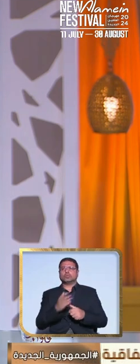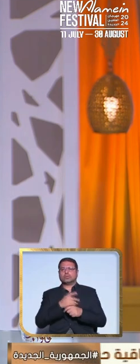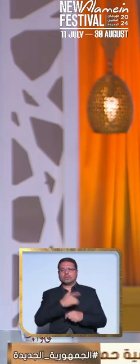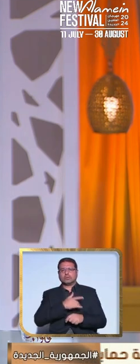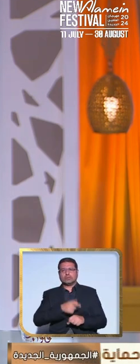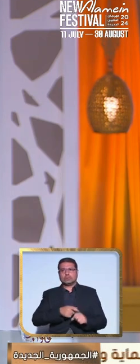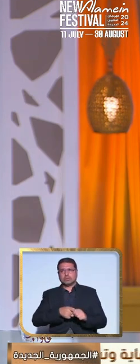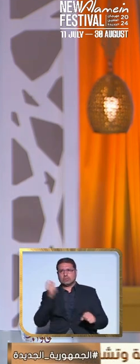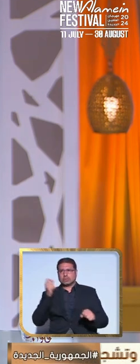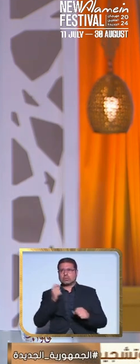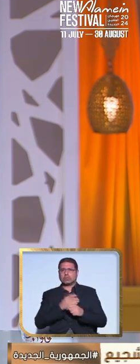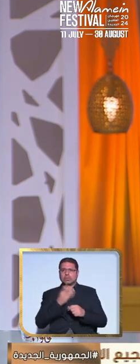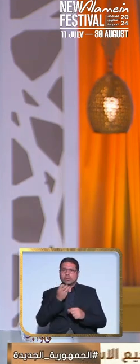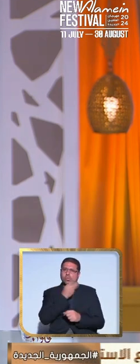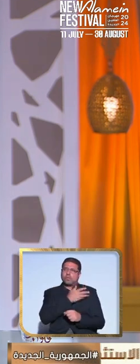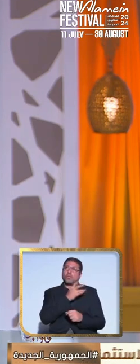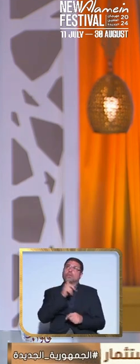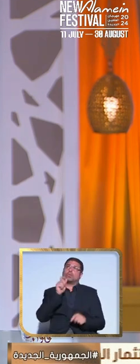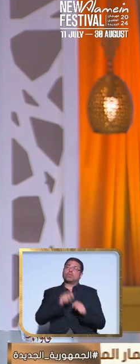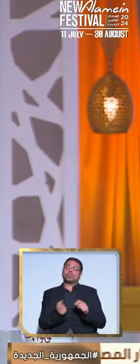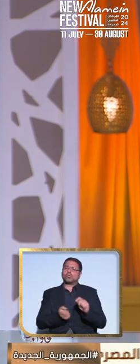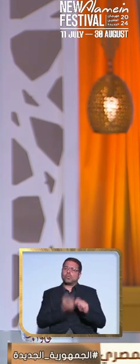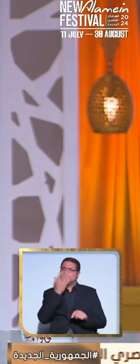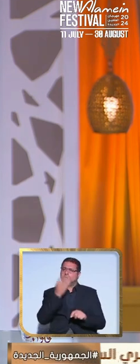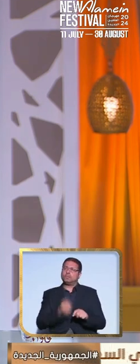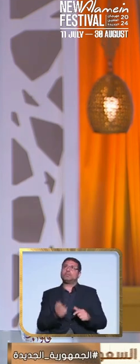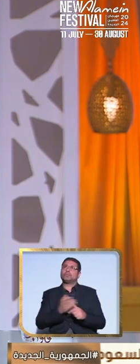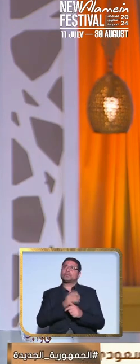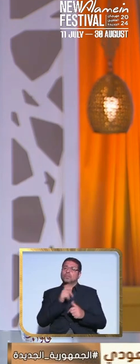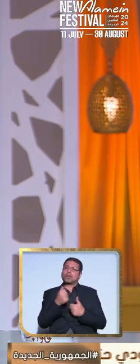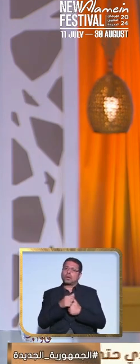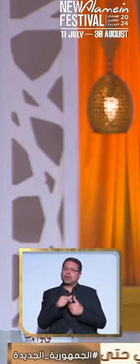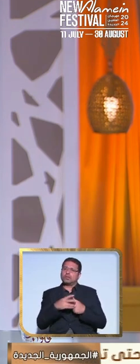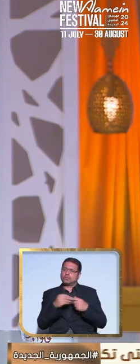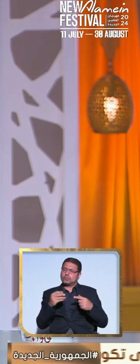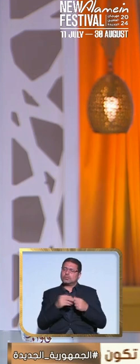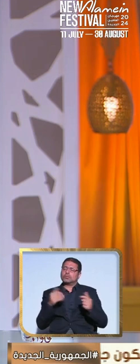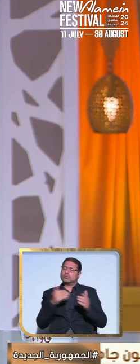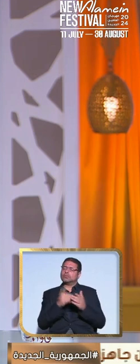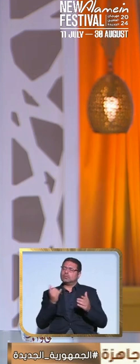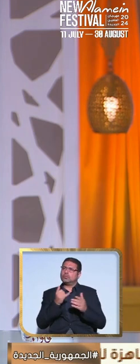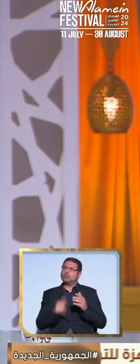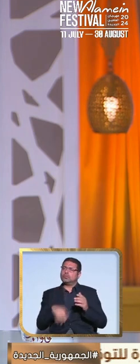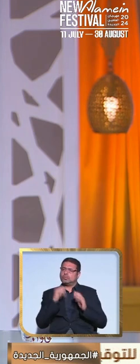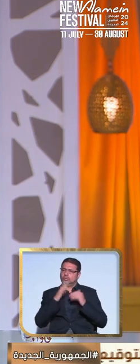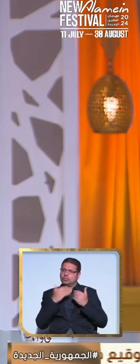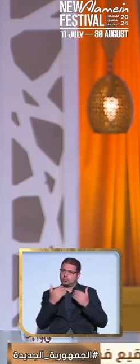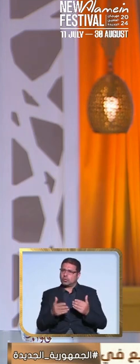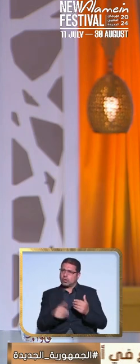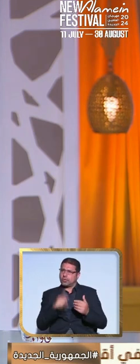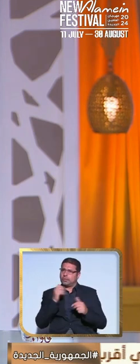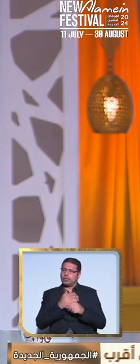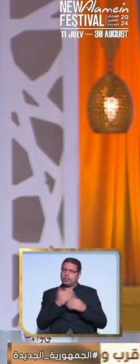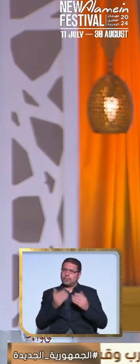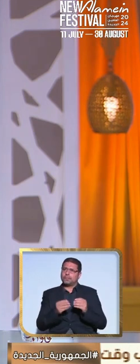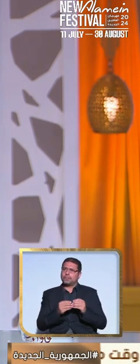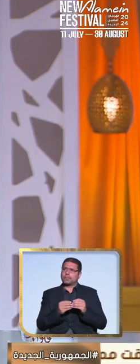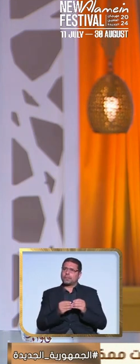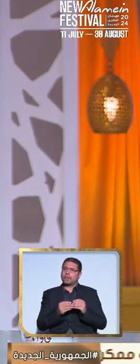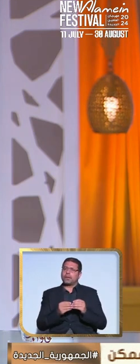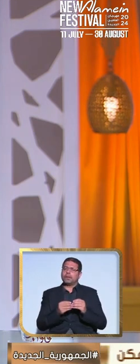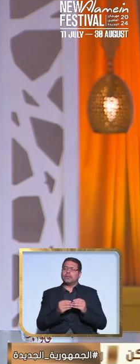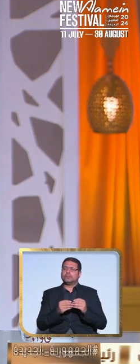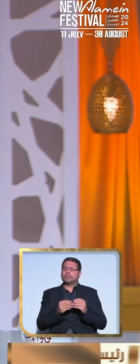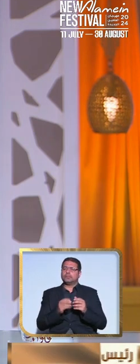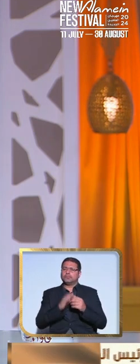ذلك وأستغفر الله ليل نهار على هذا التقصير، وقت بقى ما أتمكن أقضي، ولما أقضي أقضي يعني